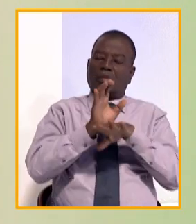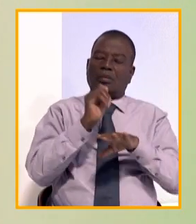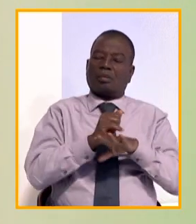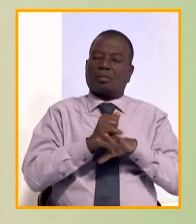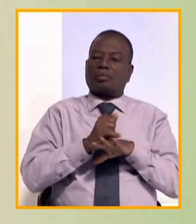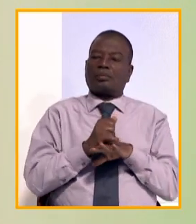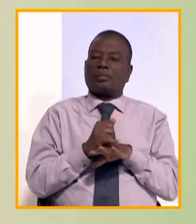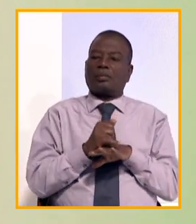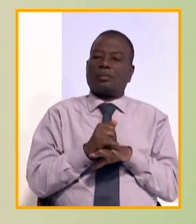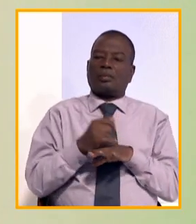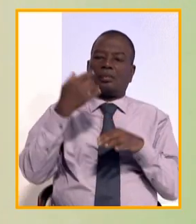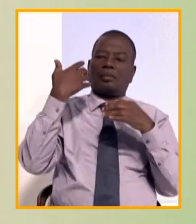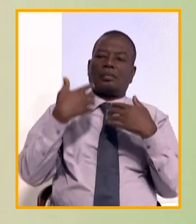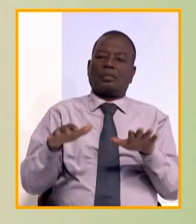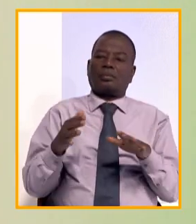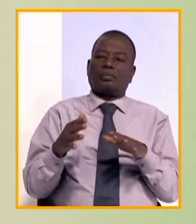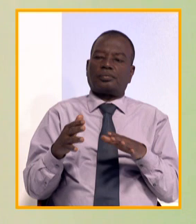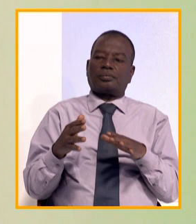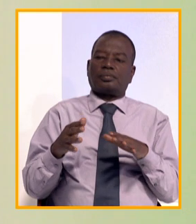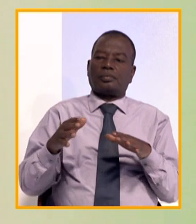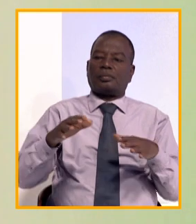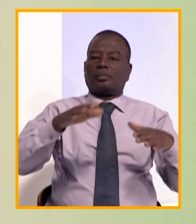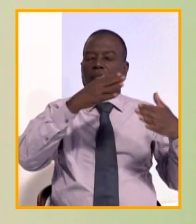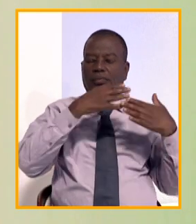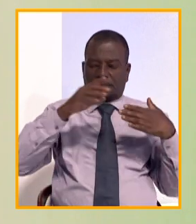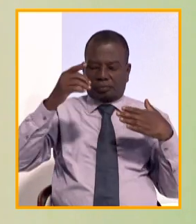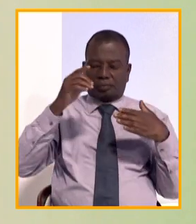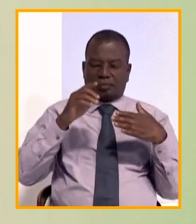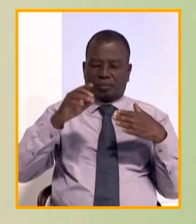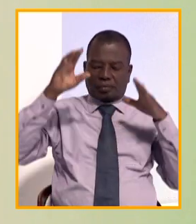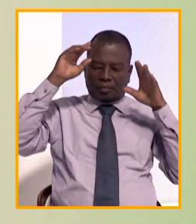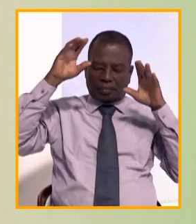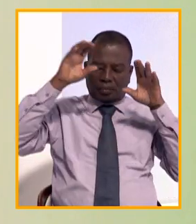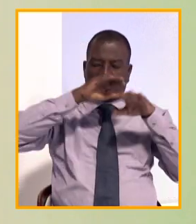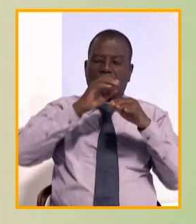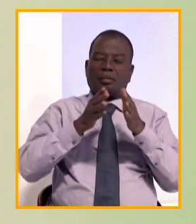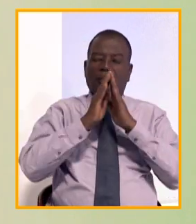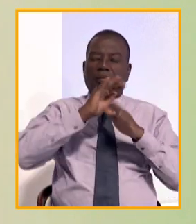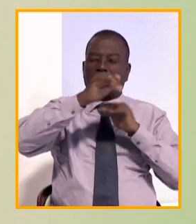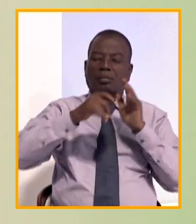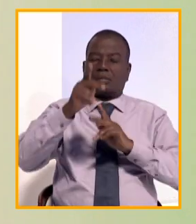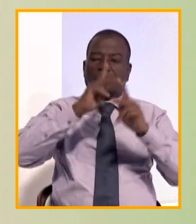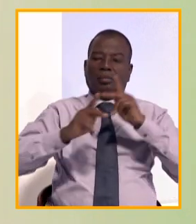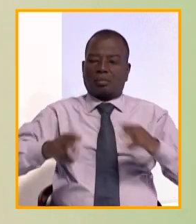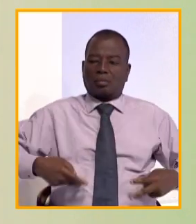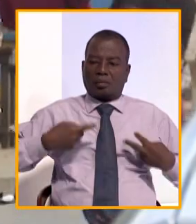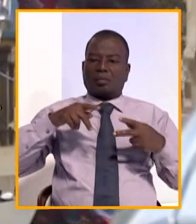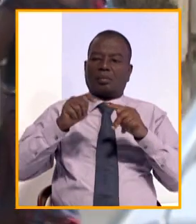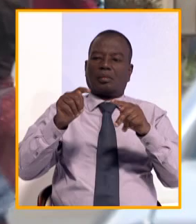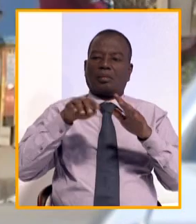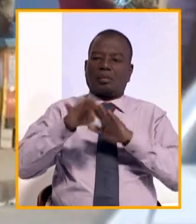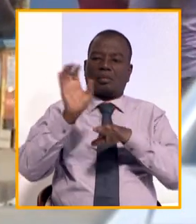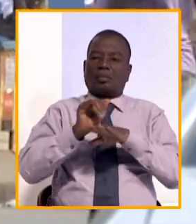d'Ivoire. Enfin, le chef de l'État exhorte toutes les populations vivant en Côte d'Ivoire